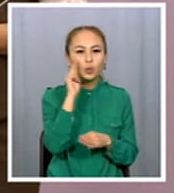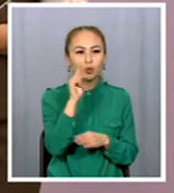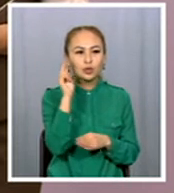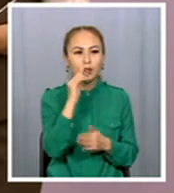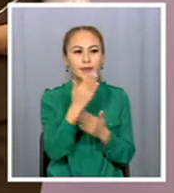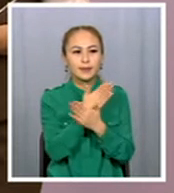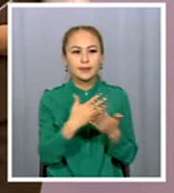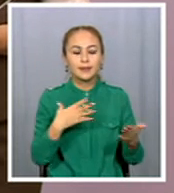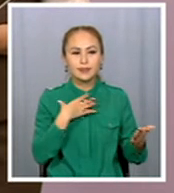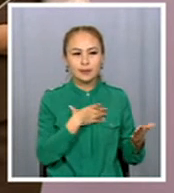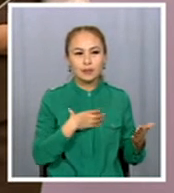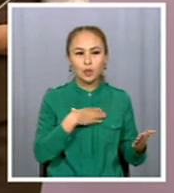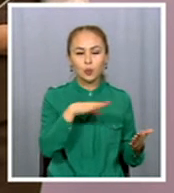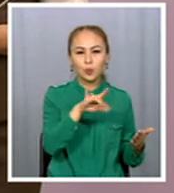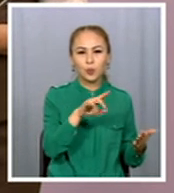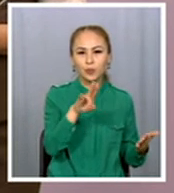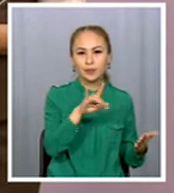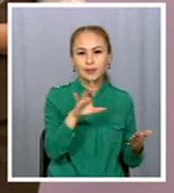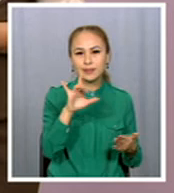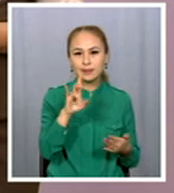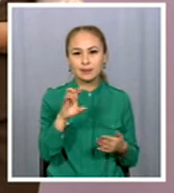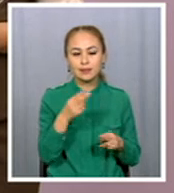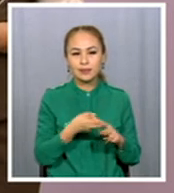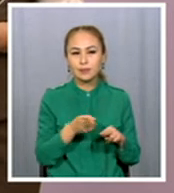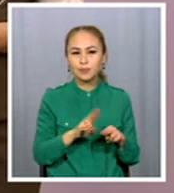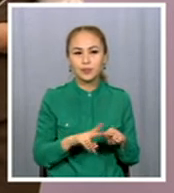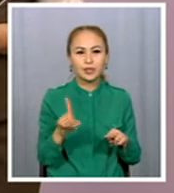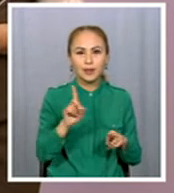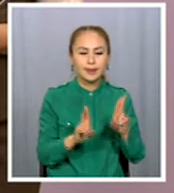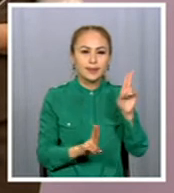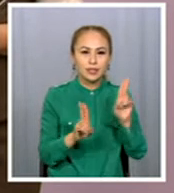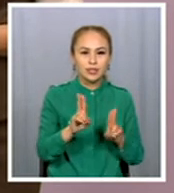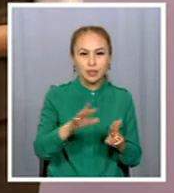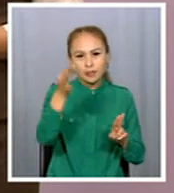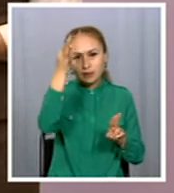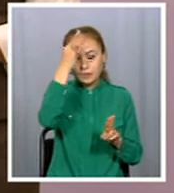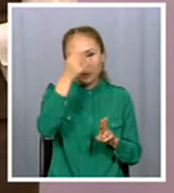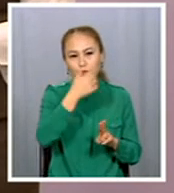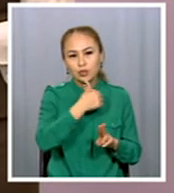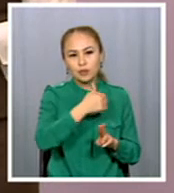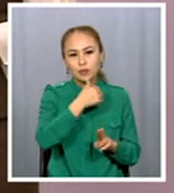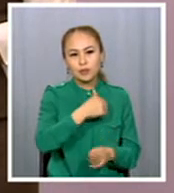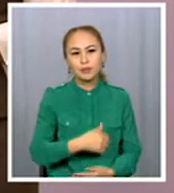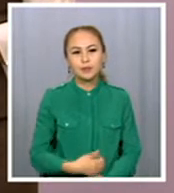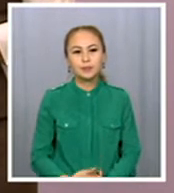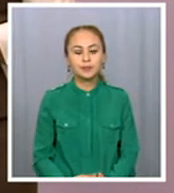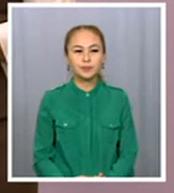негізгі және туынды сінесім дегеніміз не? Ережесін есімізге түсірейік.